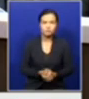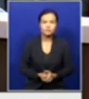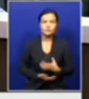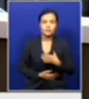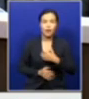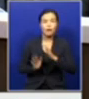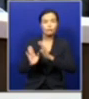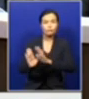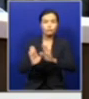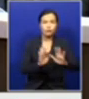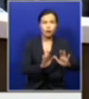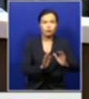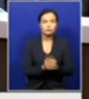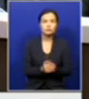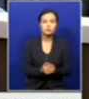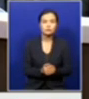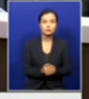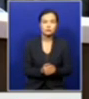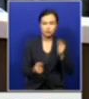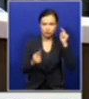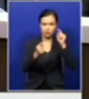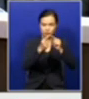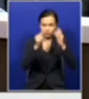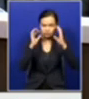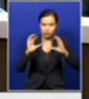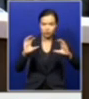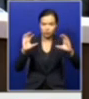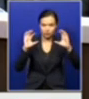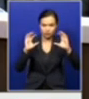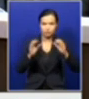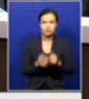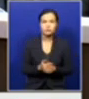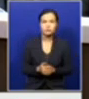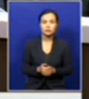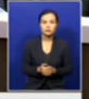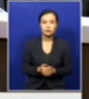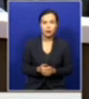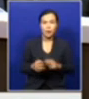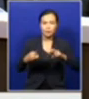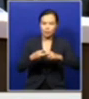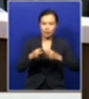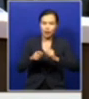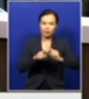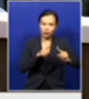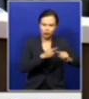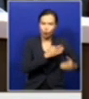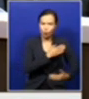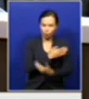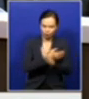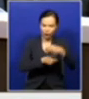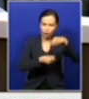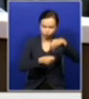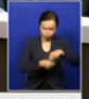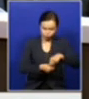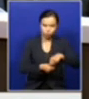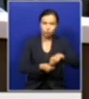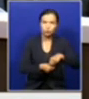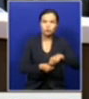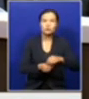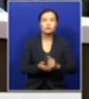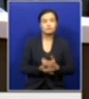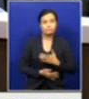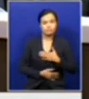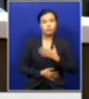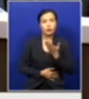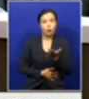ากไปถึงรัฐบาลค่ะทุกวิกฤตย่อมมีโอกาสค่ะแต่ดิฉันข